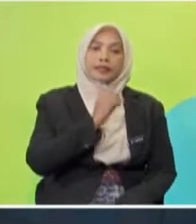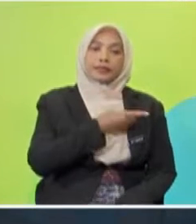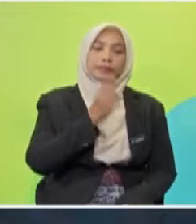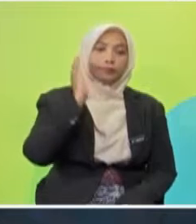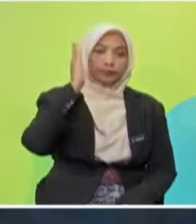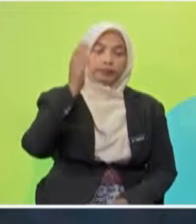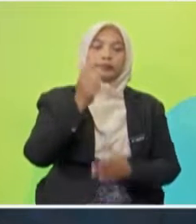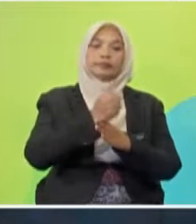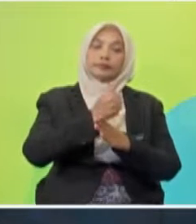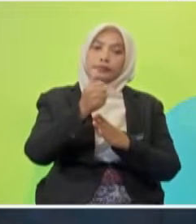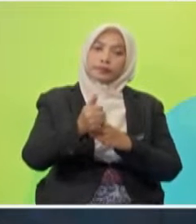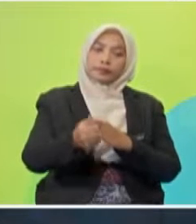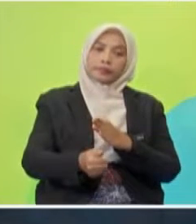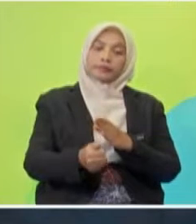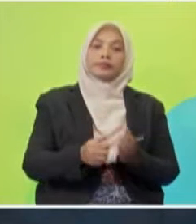mengakhiri rancangan kita